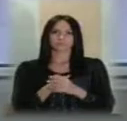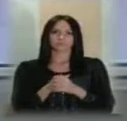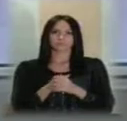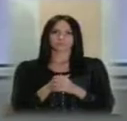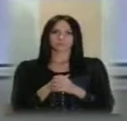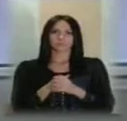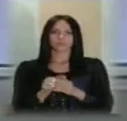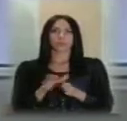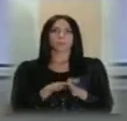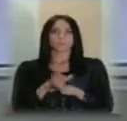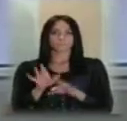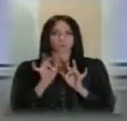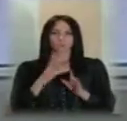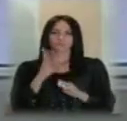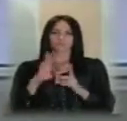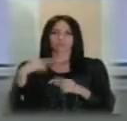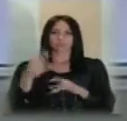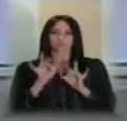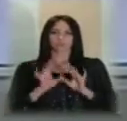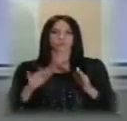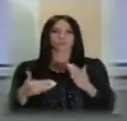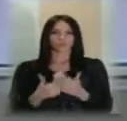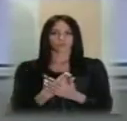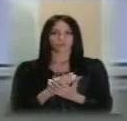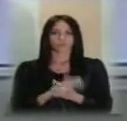Повний сюжет дивіться у наступному випуску новин.